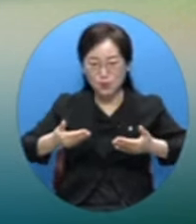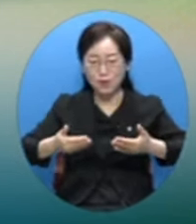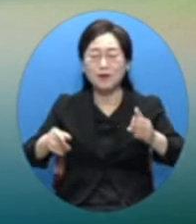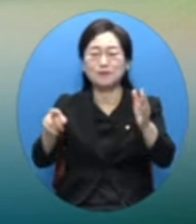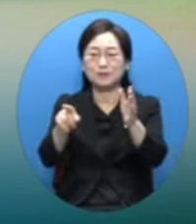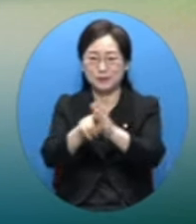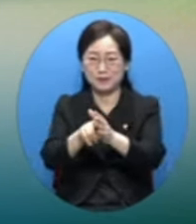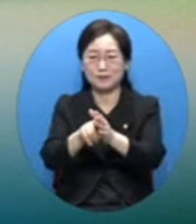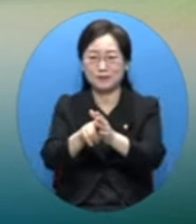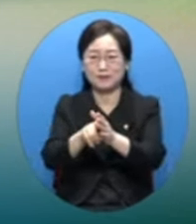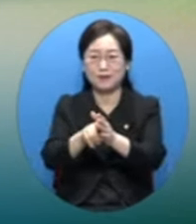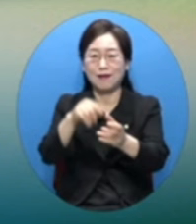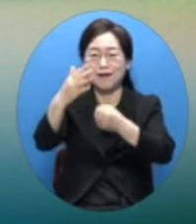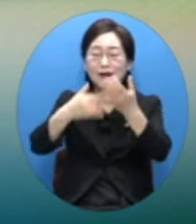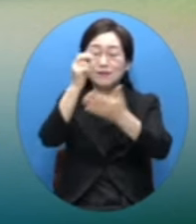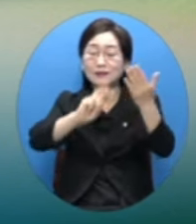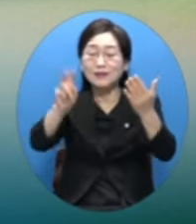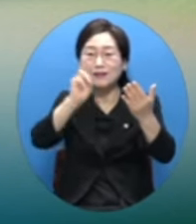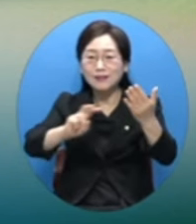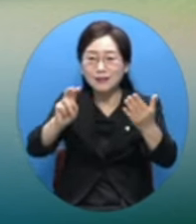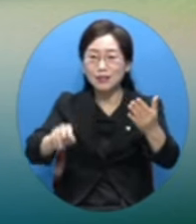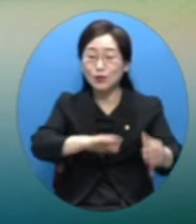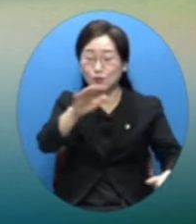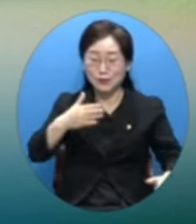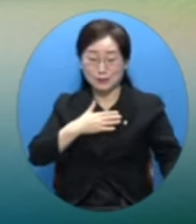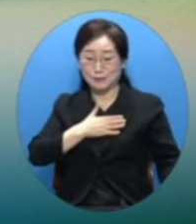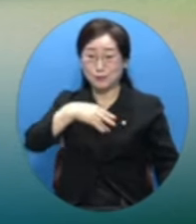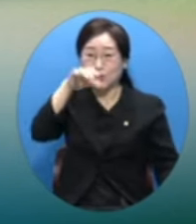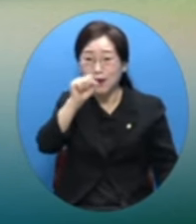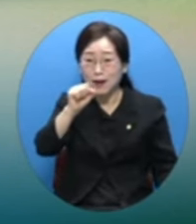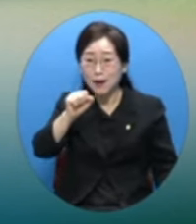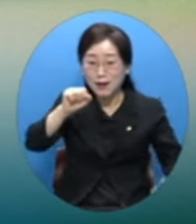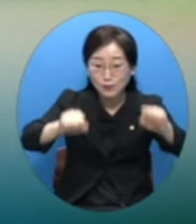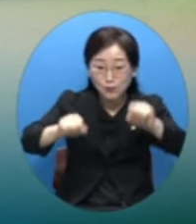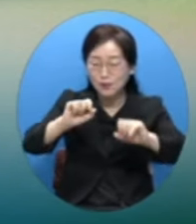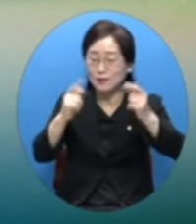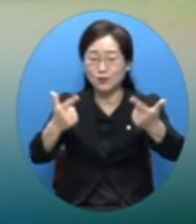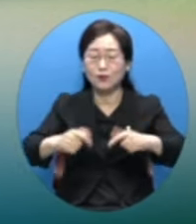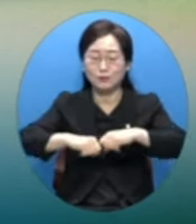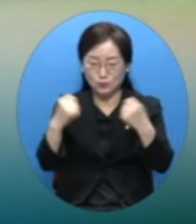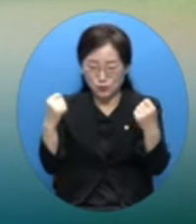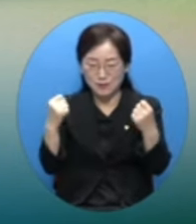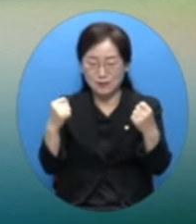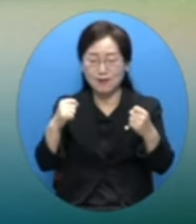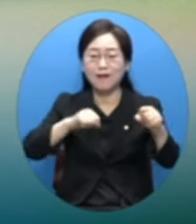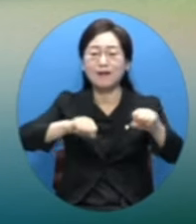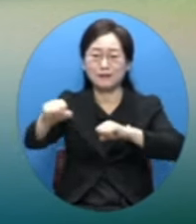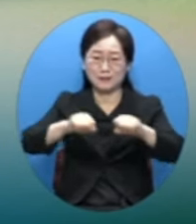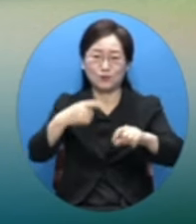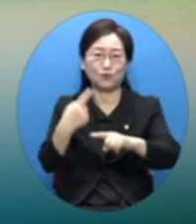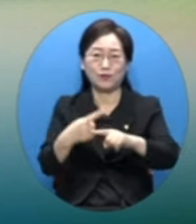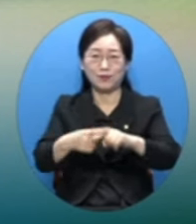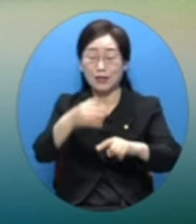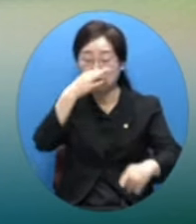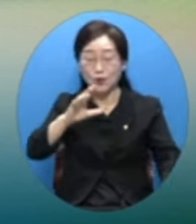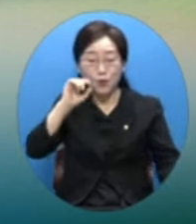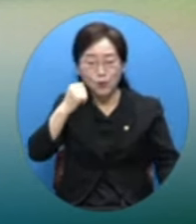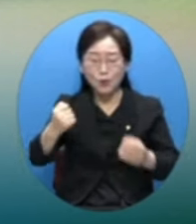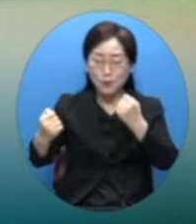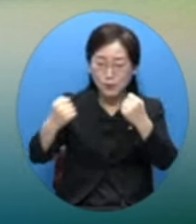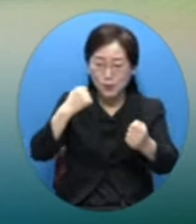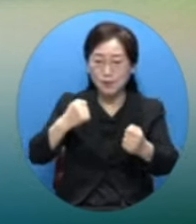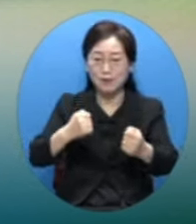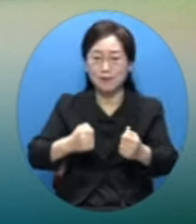믿게 되었다. 하나님을 찬양하는 것은 우리가 기분 좋아서 하는 행동이 아니라 순종의 행위이다. 힘들고 어려운 상황